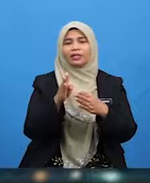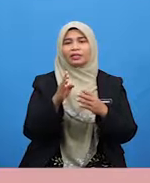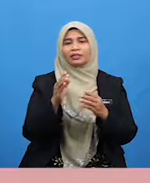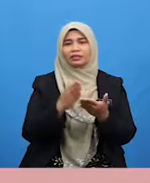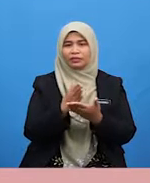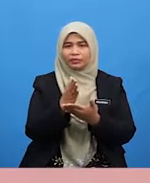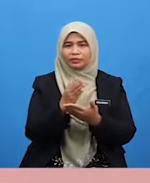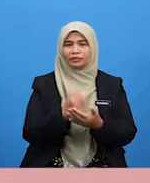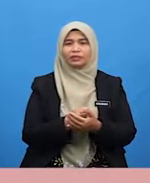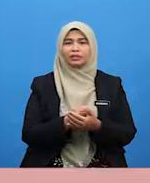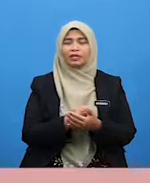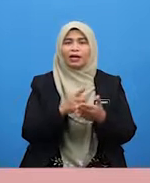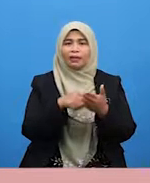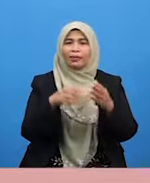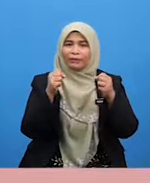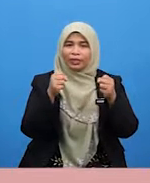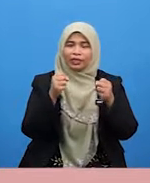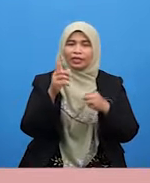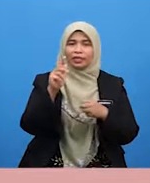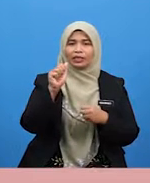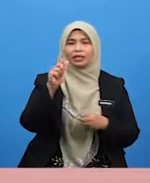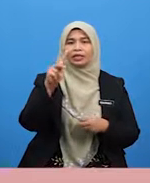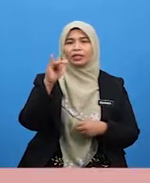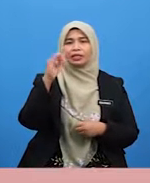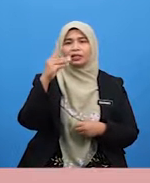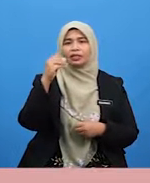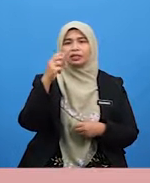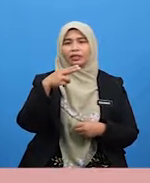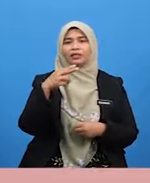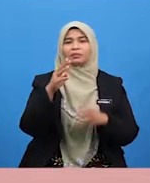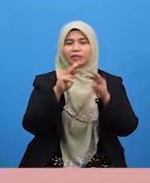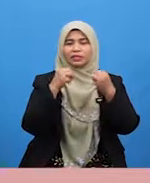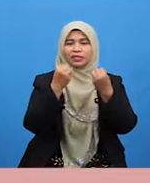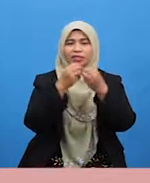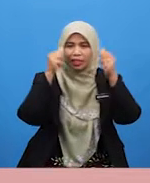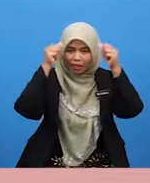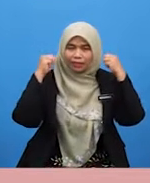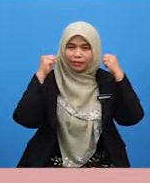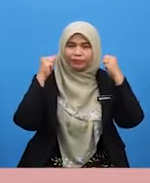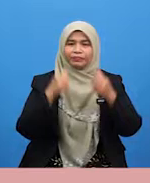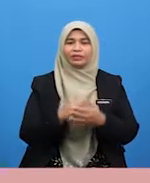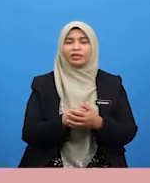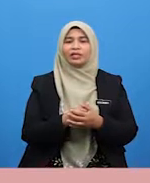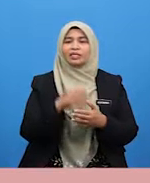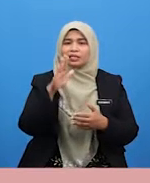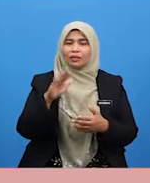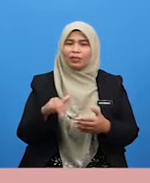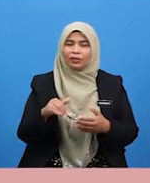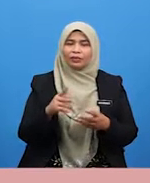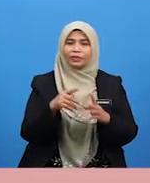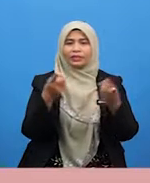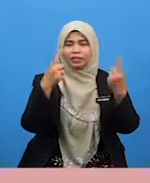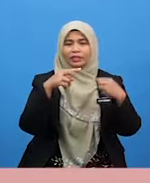seterusnya. Apakah pegangan akidah masyarakat Arab jahiliyah? Sebelum kedatangan